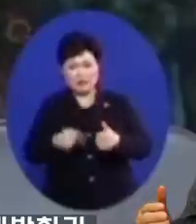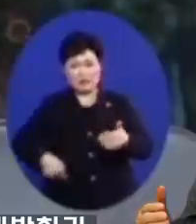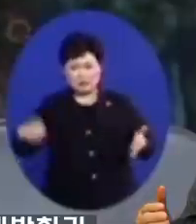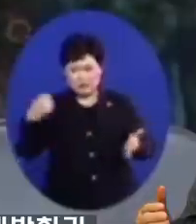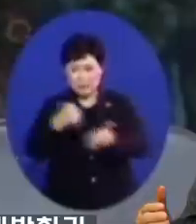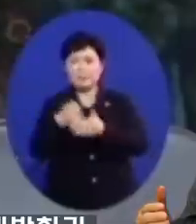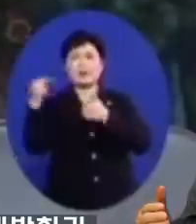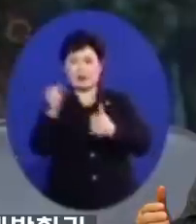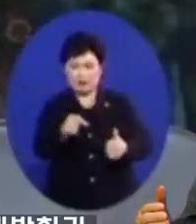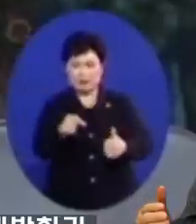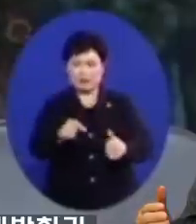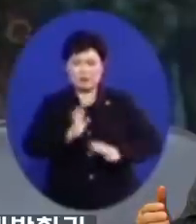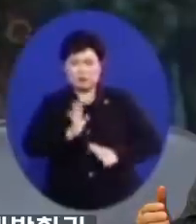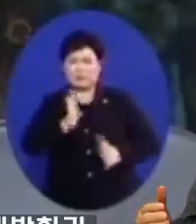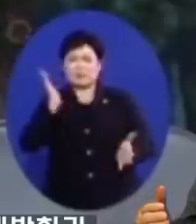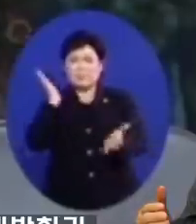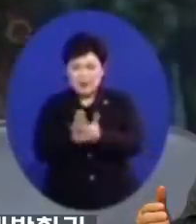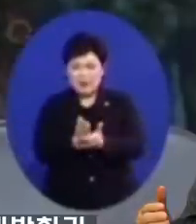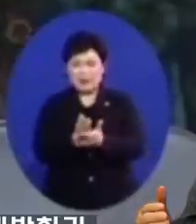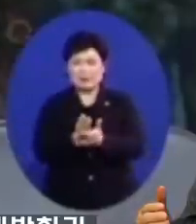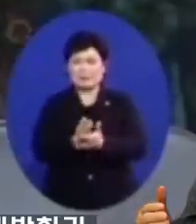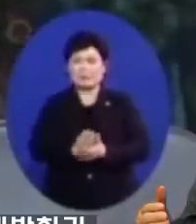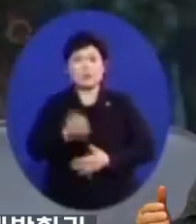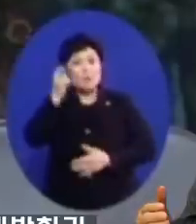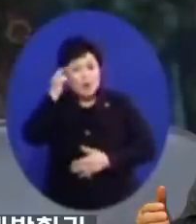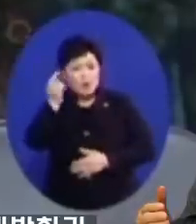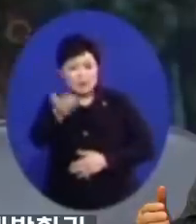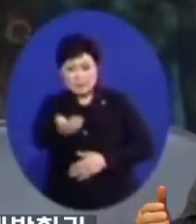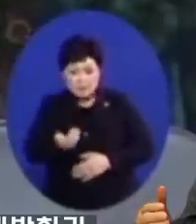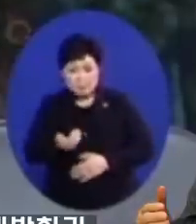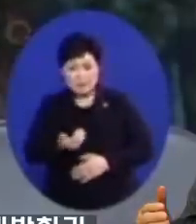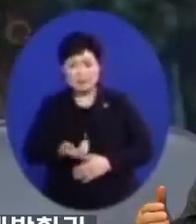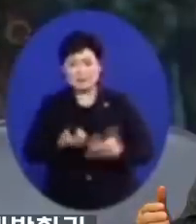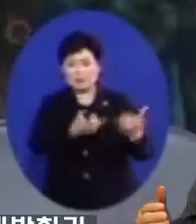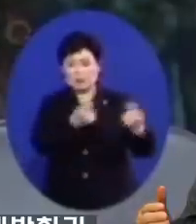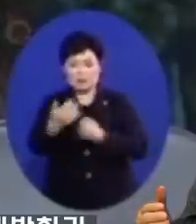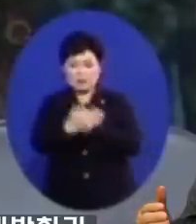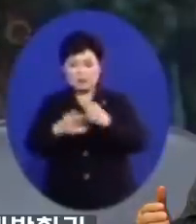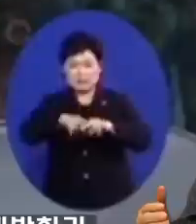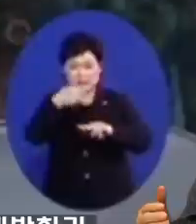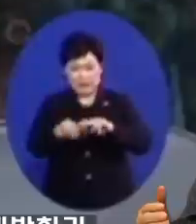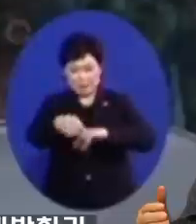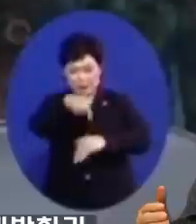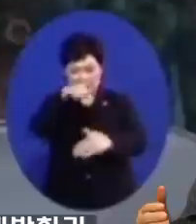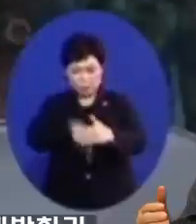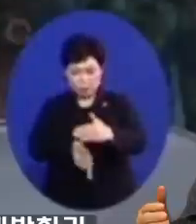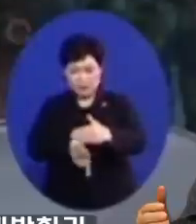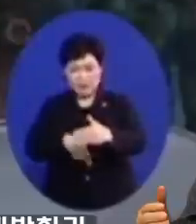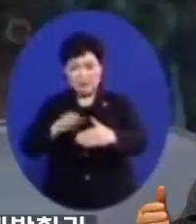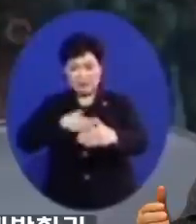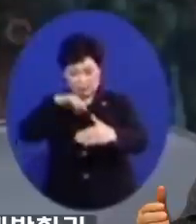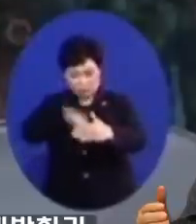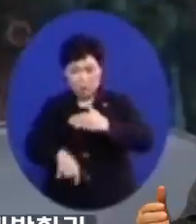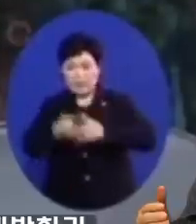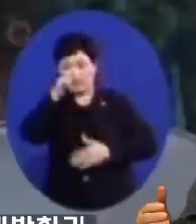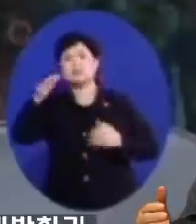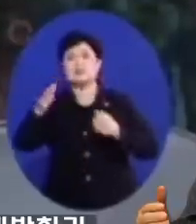담대하라, 두려워하지 말라. 왜? 이미 그런 은사가 마음속에 주어져 있기 때문인 것입니다.